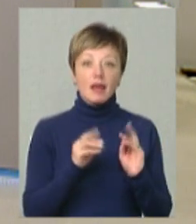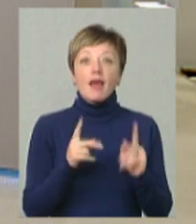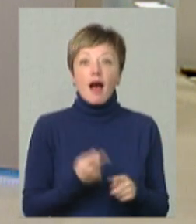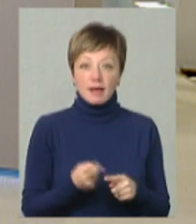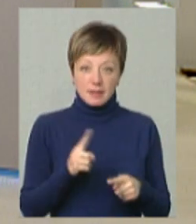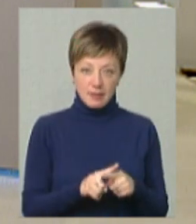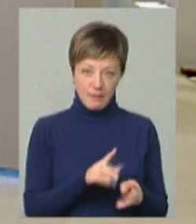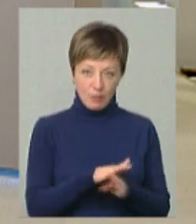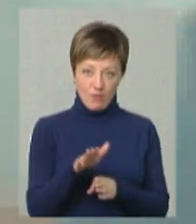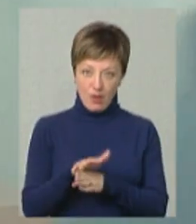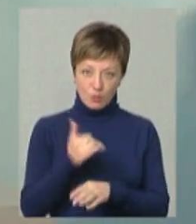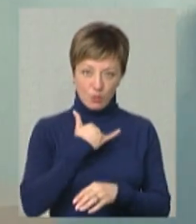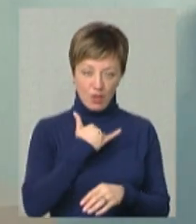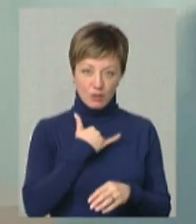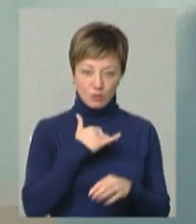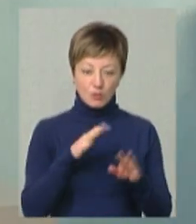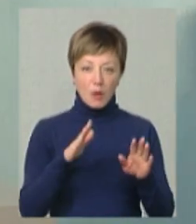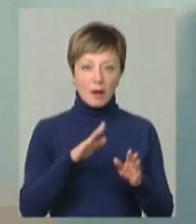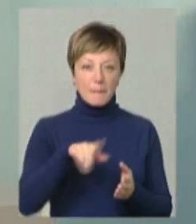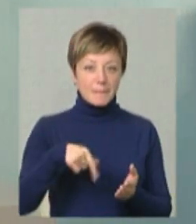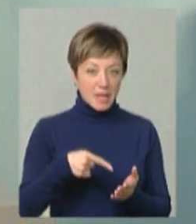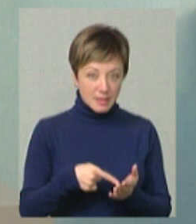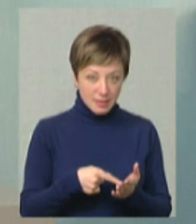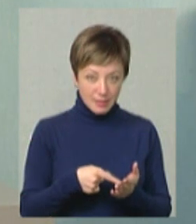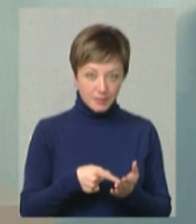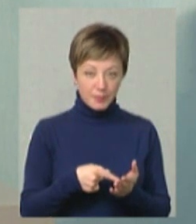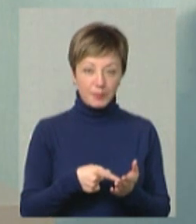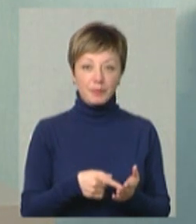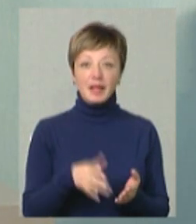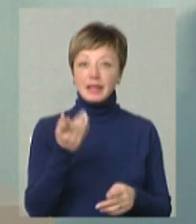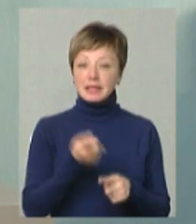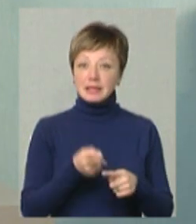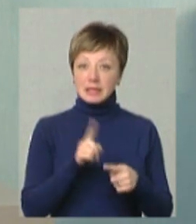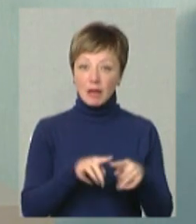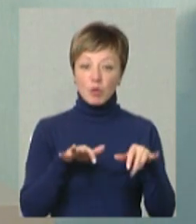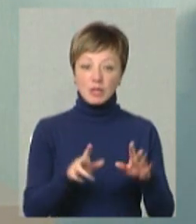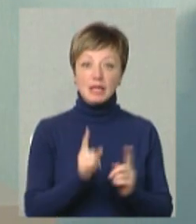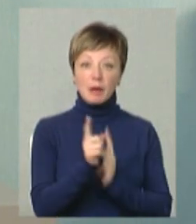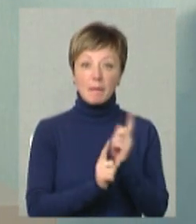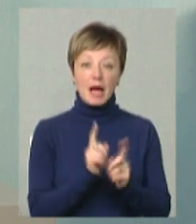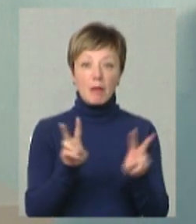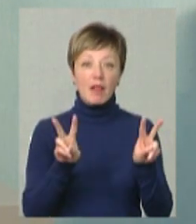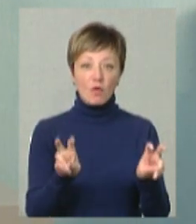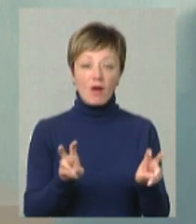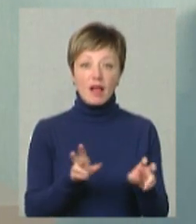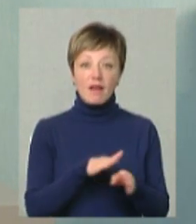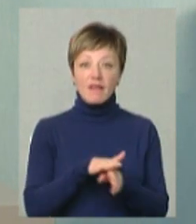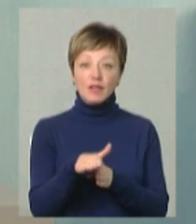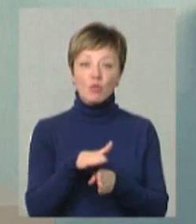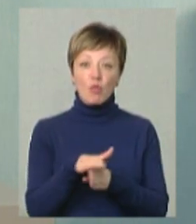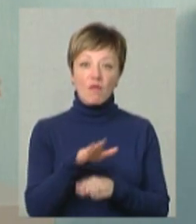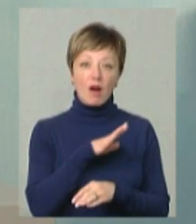це відбувається у нашому саме місці. І оцей процес перейменування, він